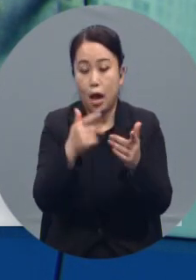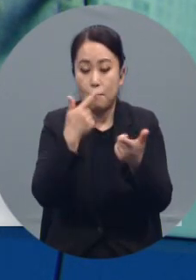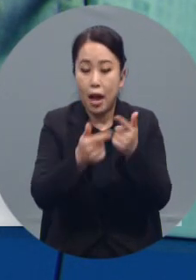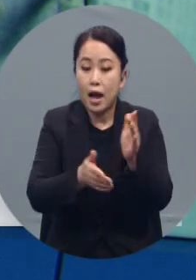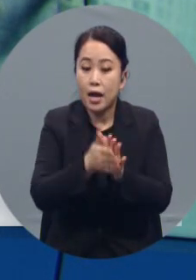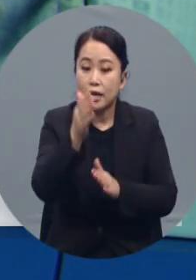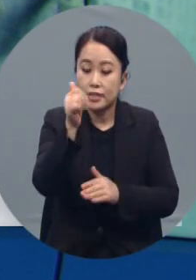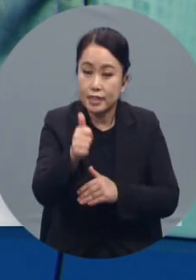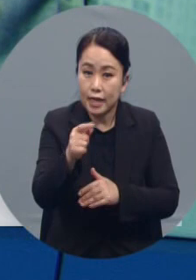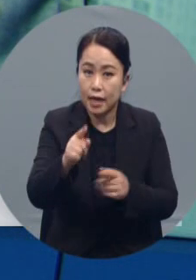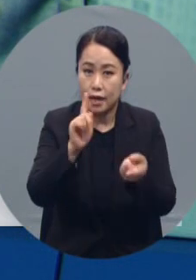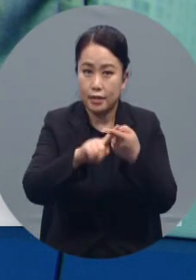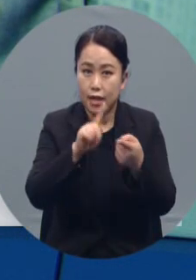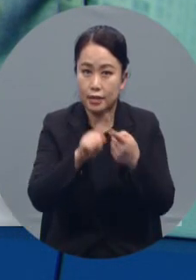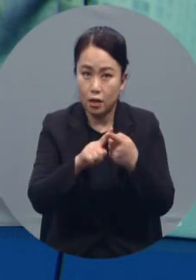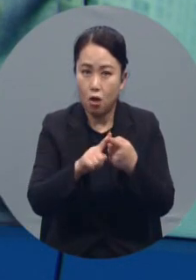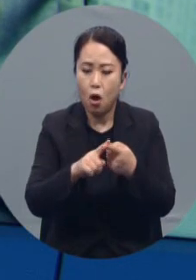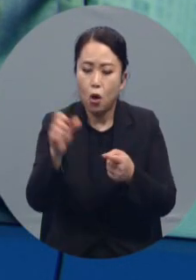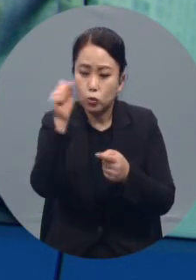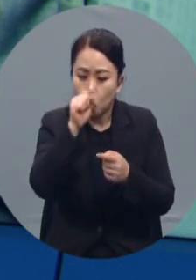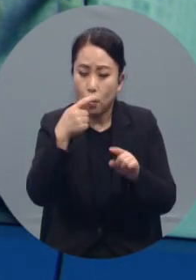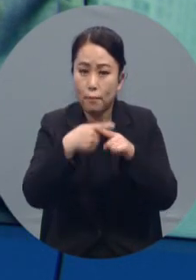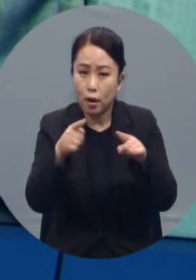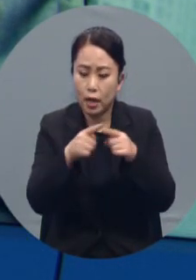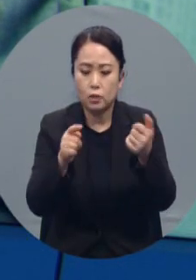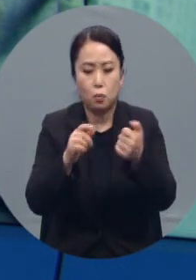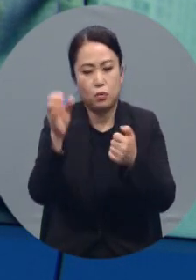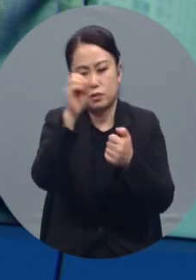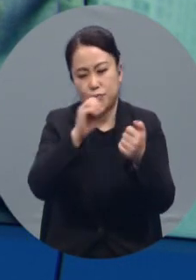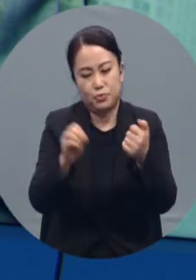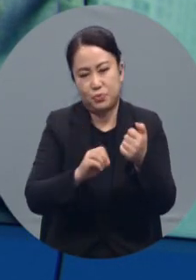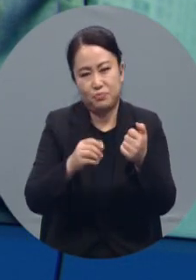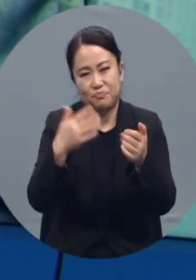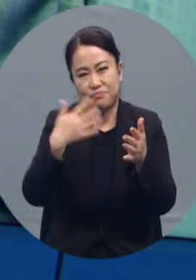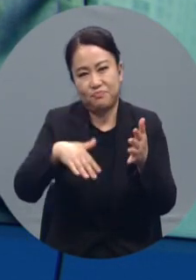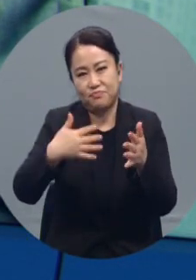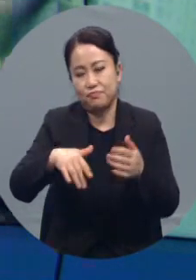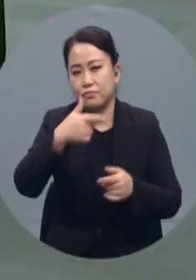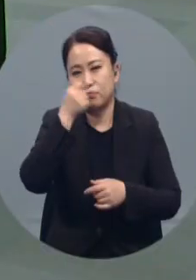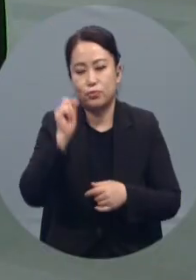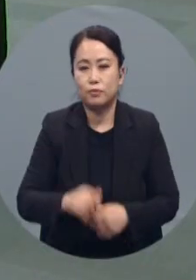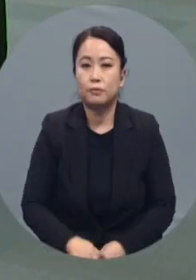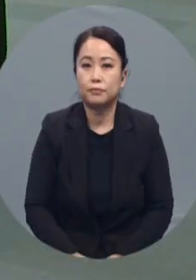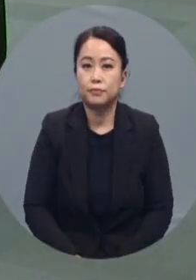긍정 평가는 50%를 넘지 못했습니다 조민희 기자입니다